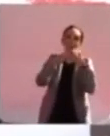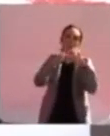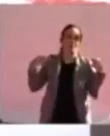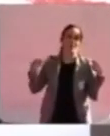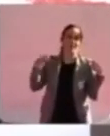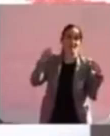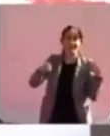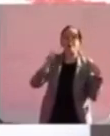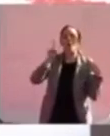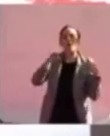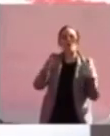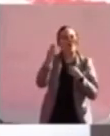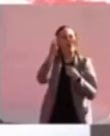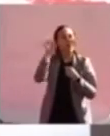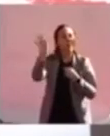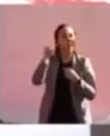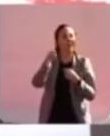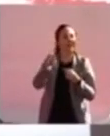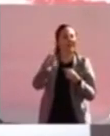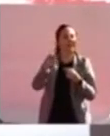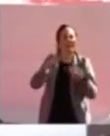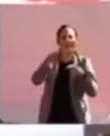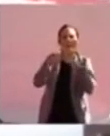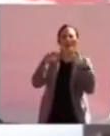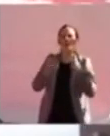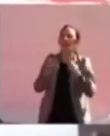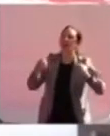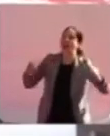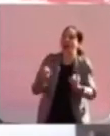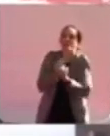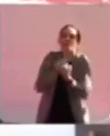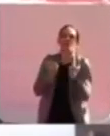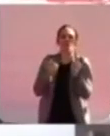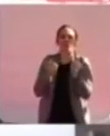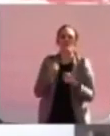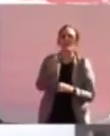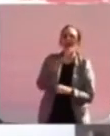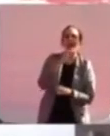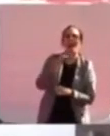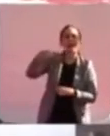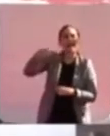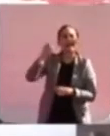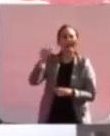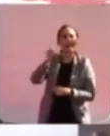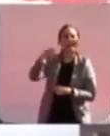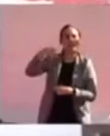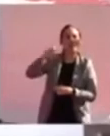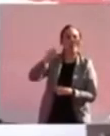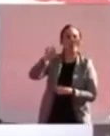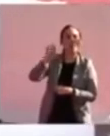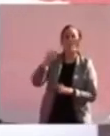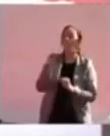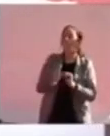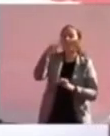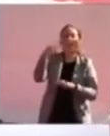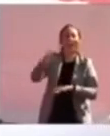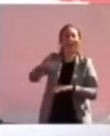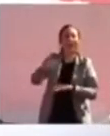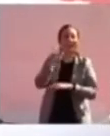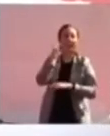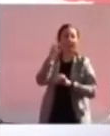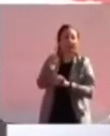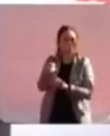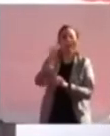partigiana e abbracciamo carla nespolo prima donna presidente dell'anpi il suo testimone ora è